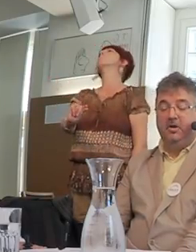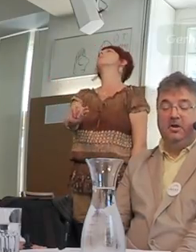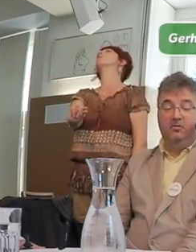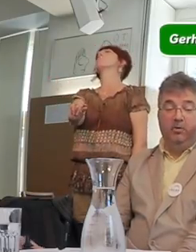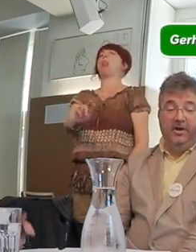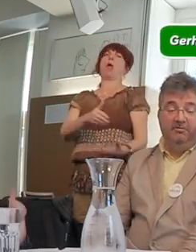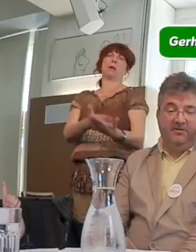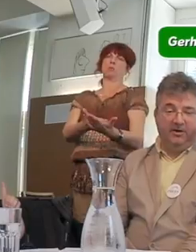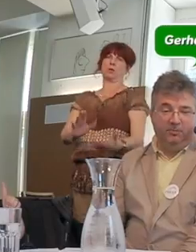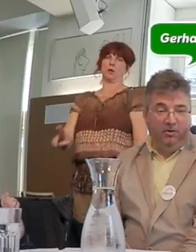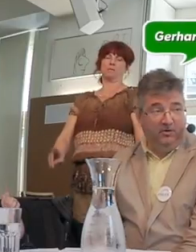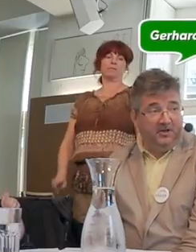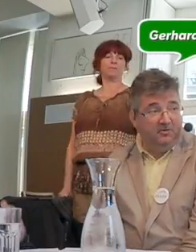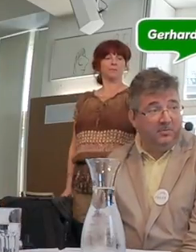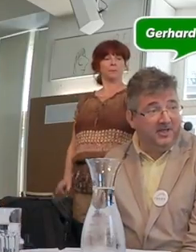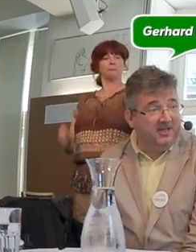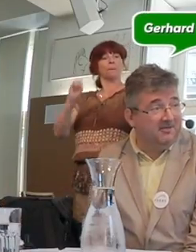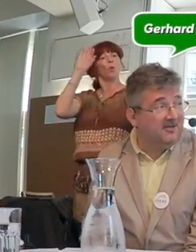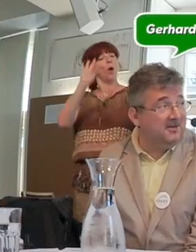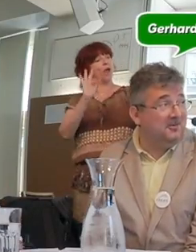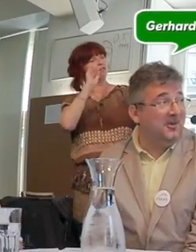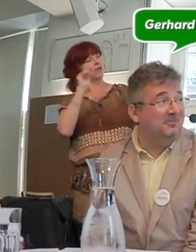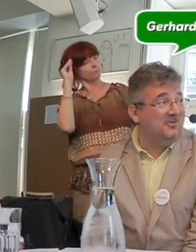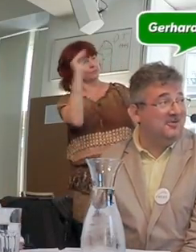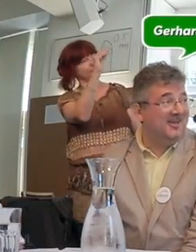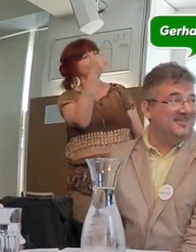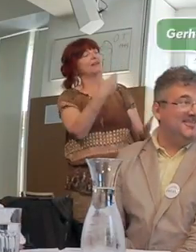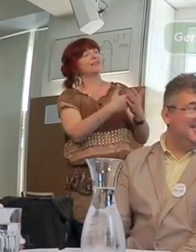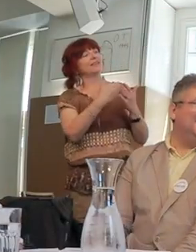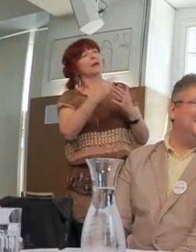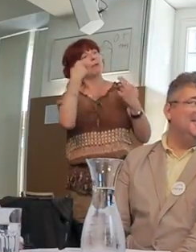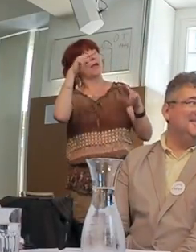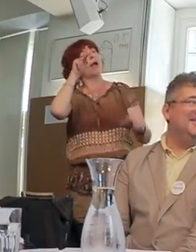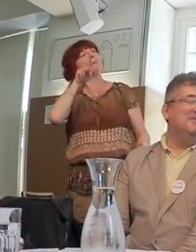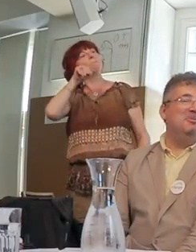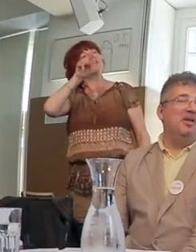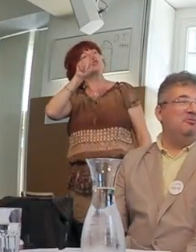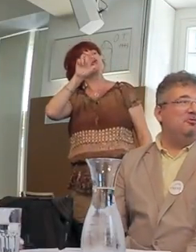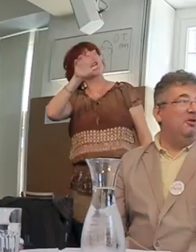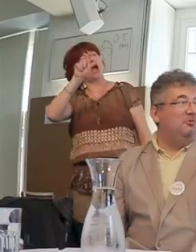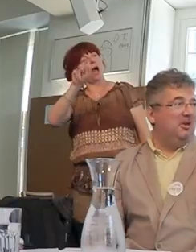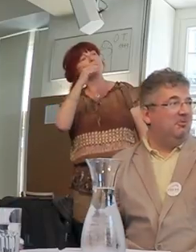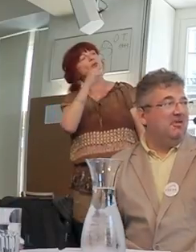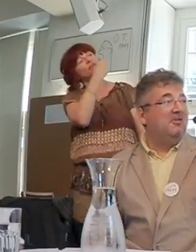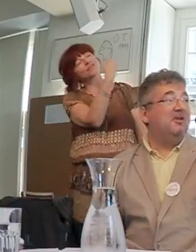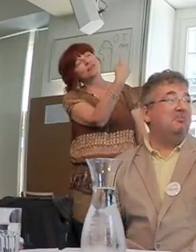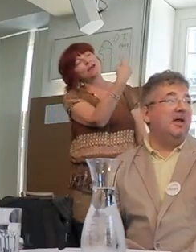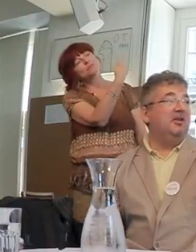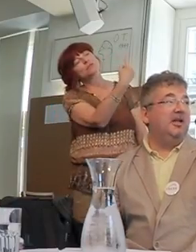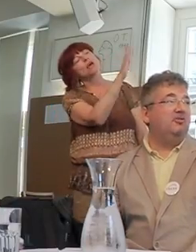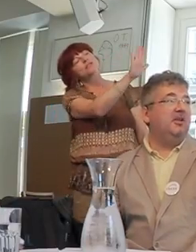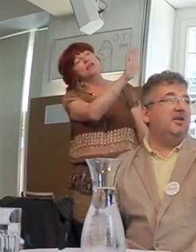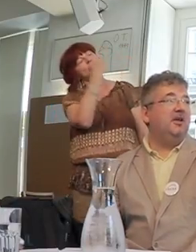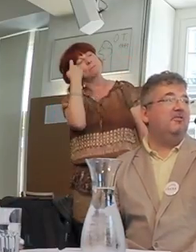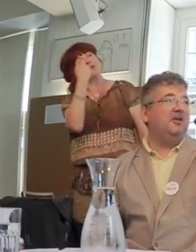Danke. Und da ORF ist angesprochen, dann spreche ich jetzt Herrn Konrad Mitschka an. Dazu Stellung zu nehmen, was der